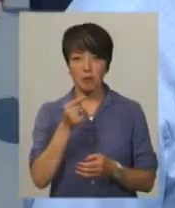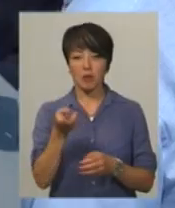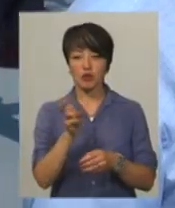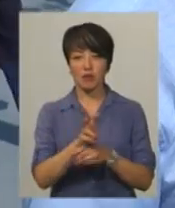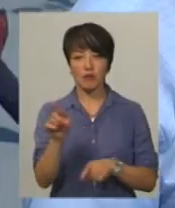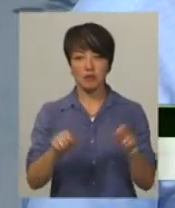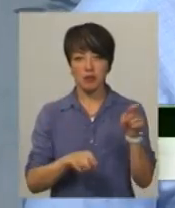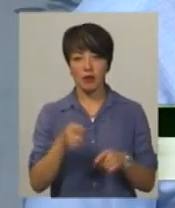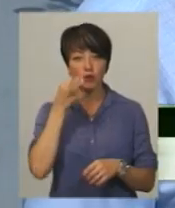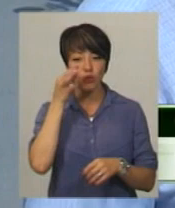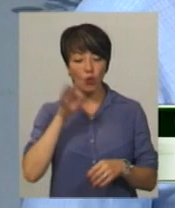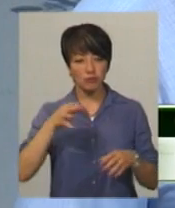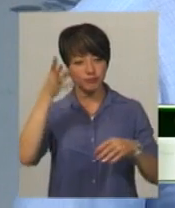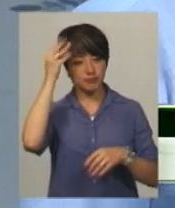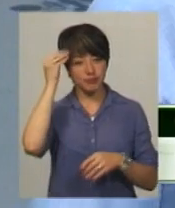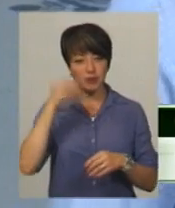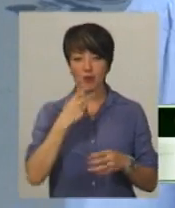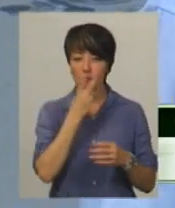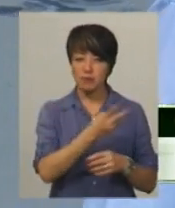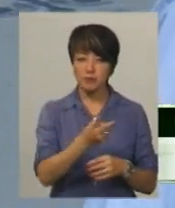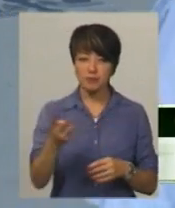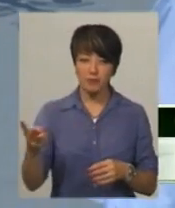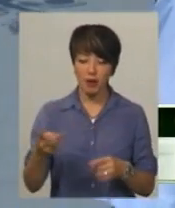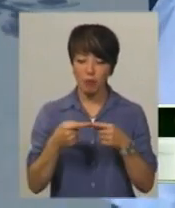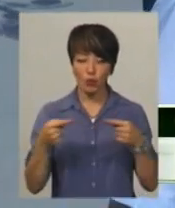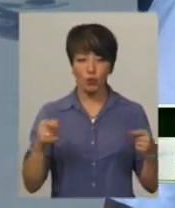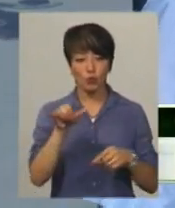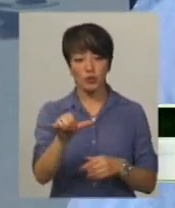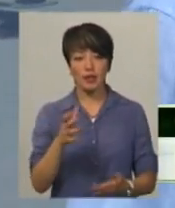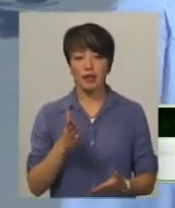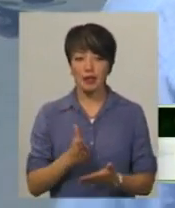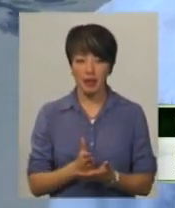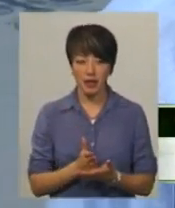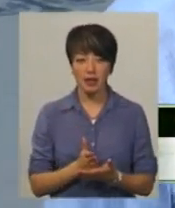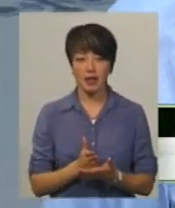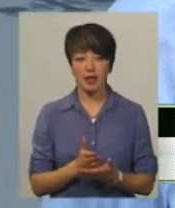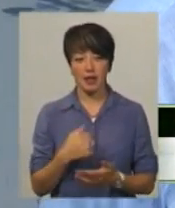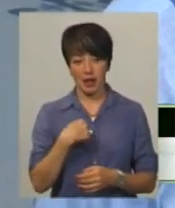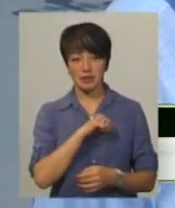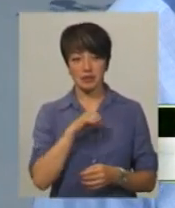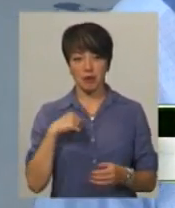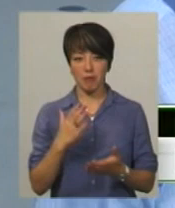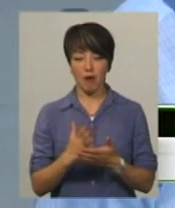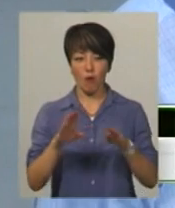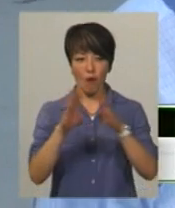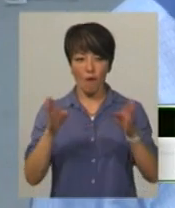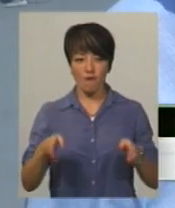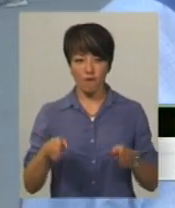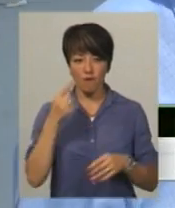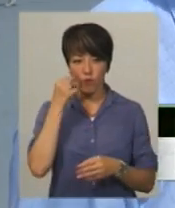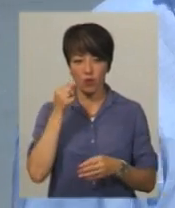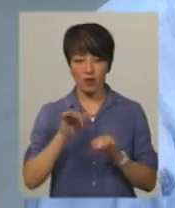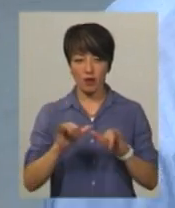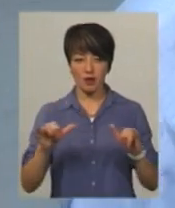займаюся. Подивляюсь продукцію медову, яка в них є, бо і сам маю вулики. Та й